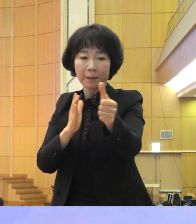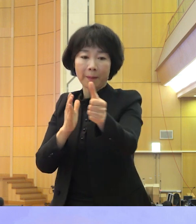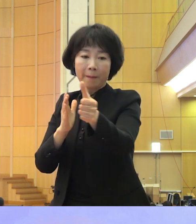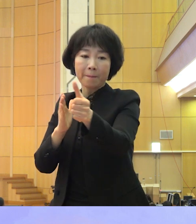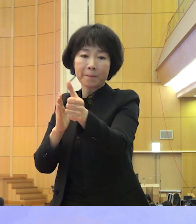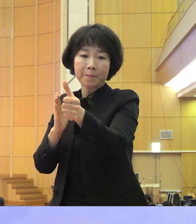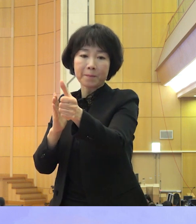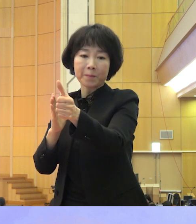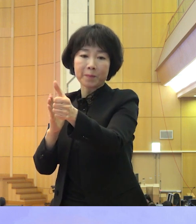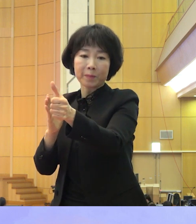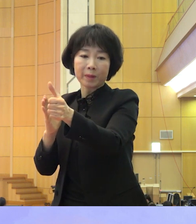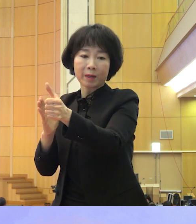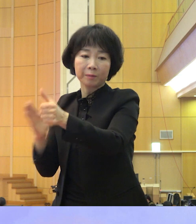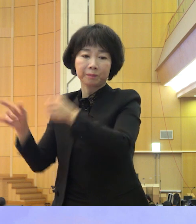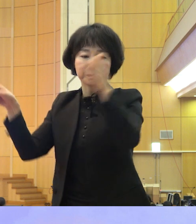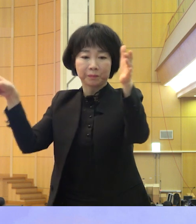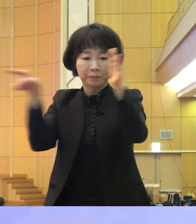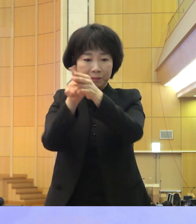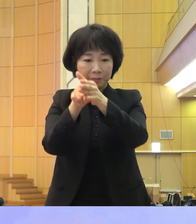충성합시다.